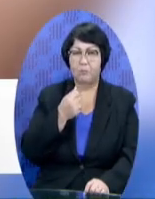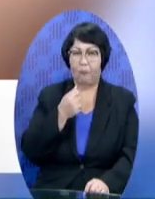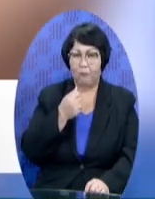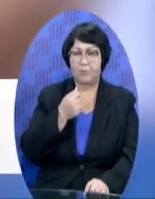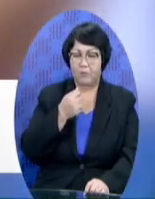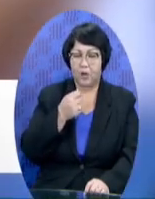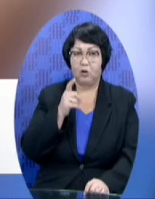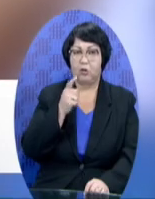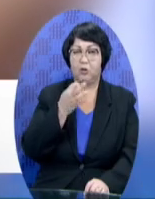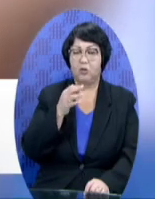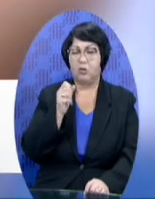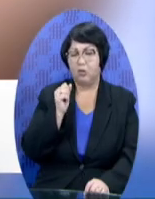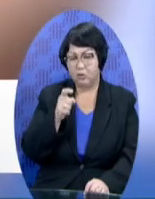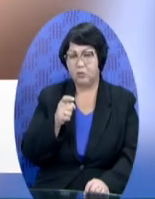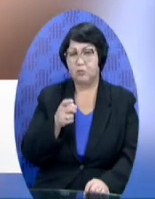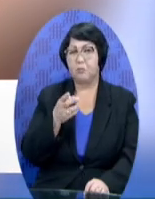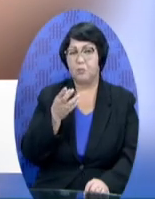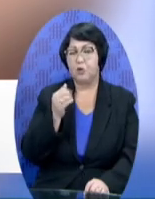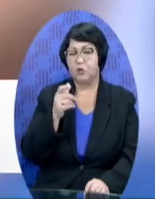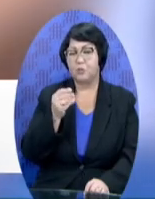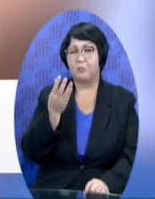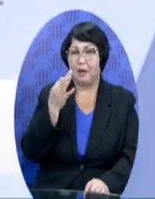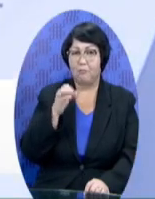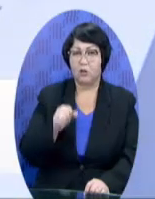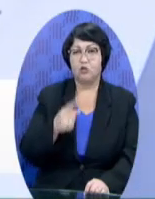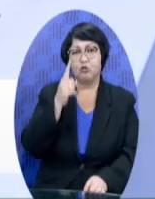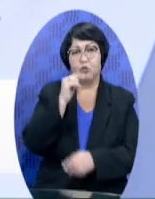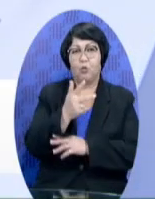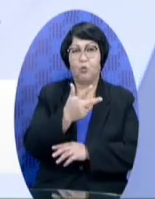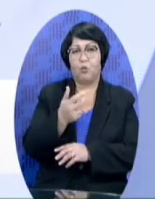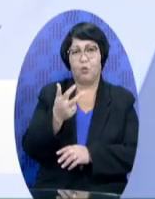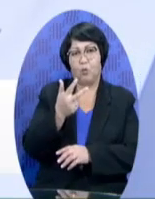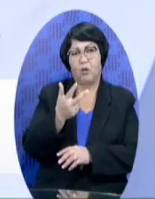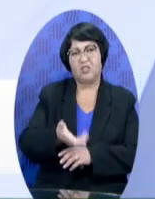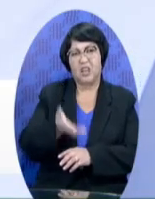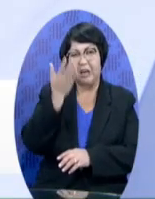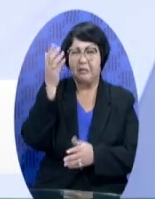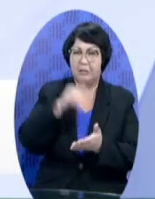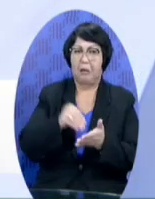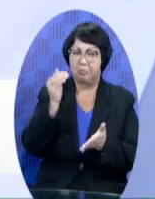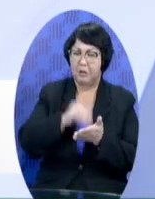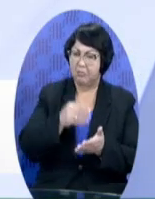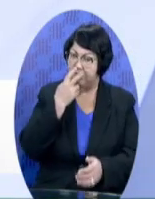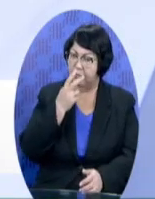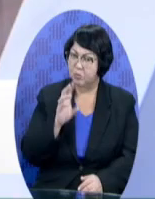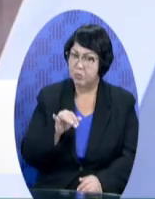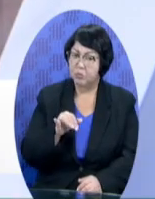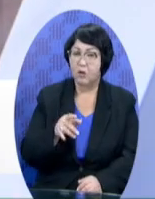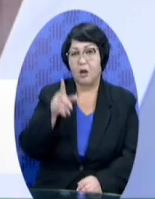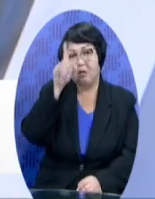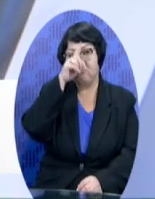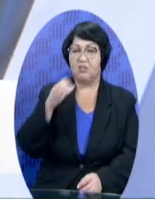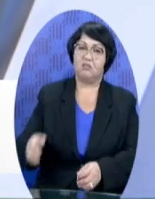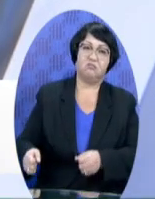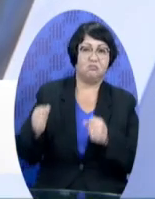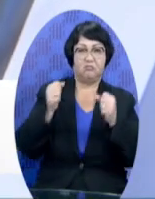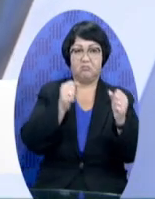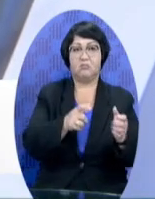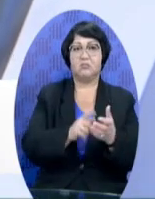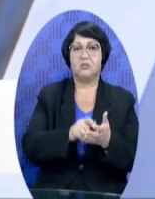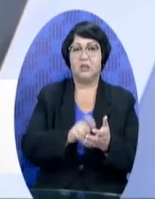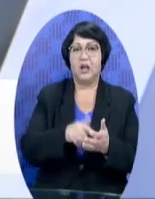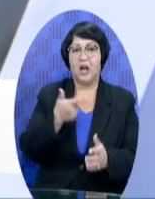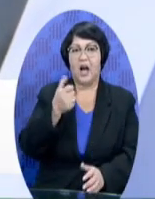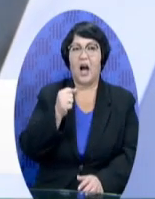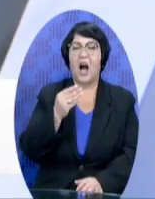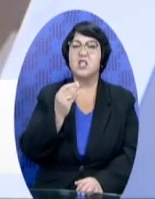Хэрвээ энэ үйлдэлийн аль нэгийг таны хүүхэд өдөрт 3-аас илүү тавтамжтай түүнийг удаан хугацаанд зуршил болгосон бол эмчит хандах хэрэгтэй. Гажиг их